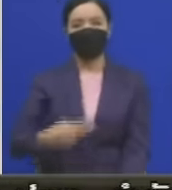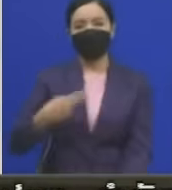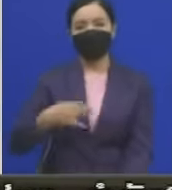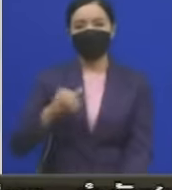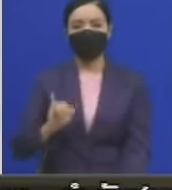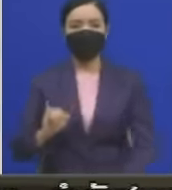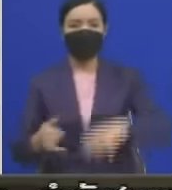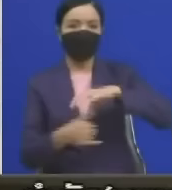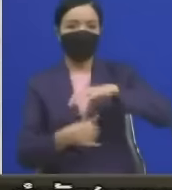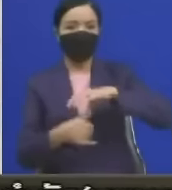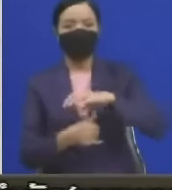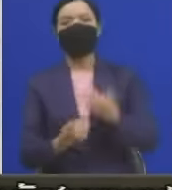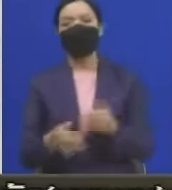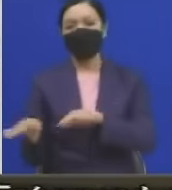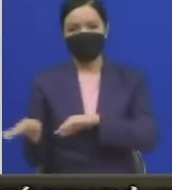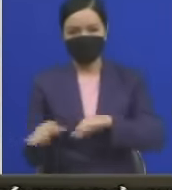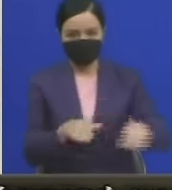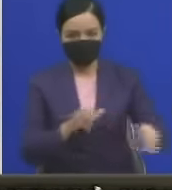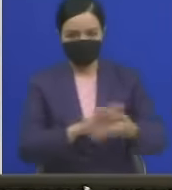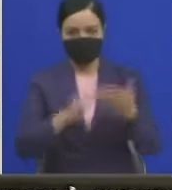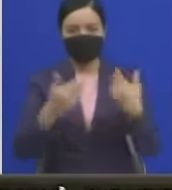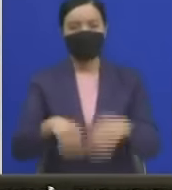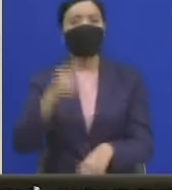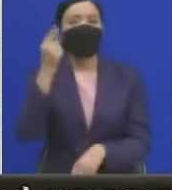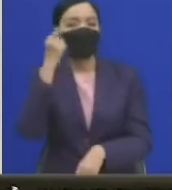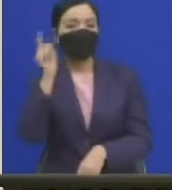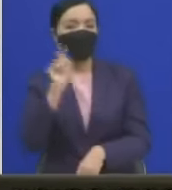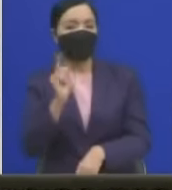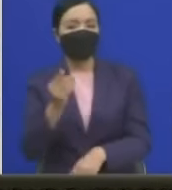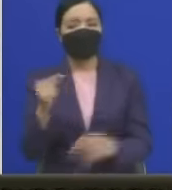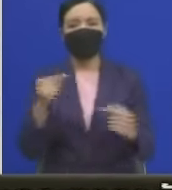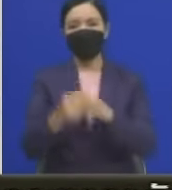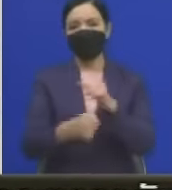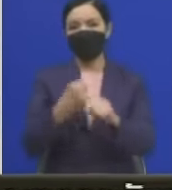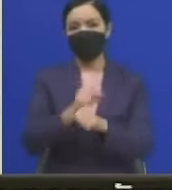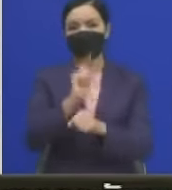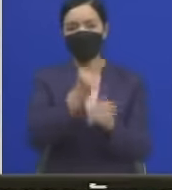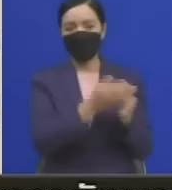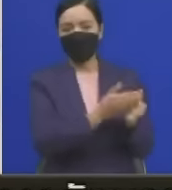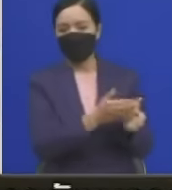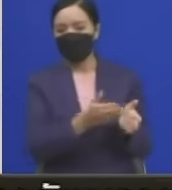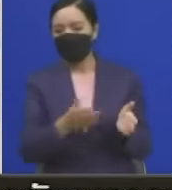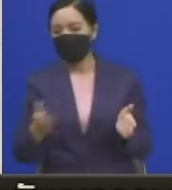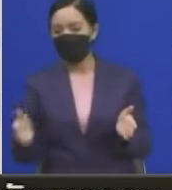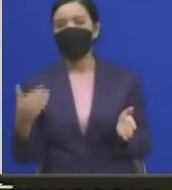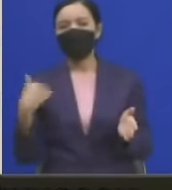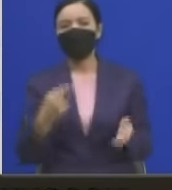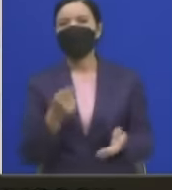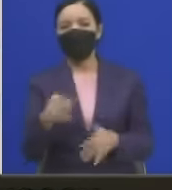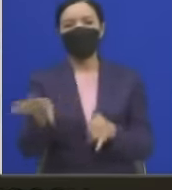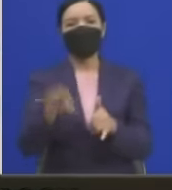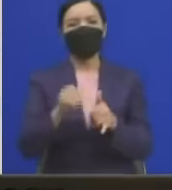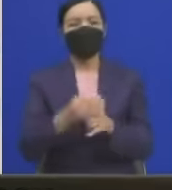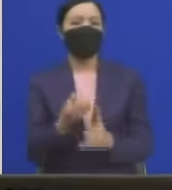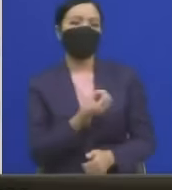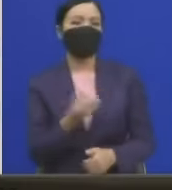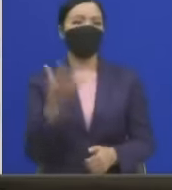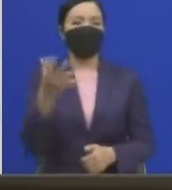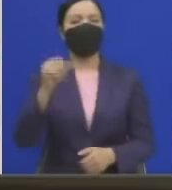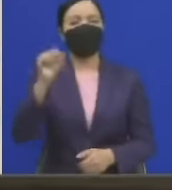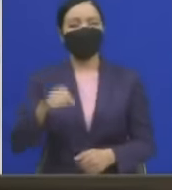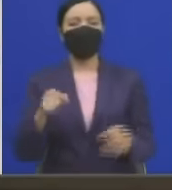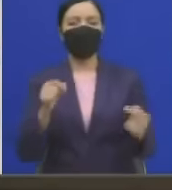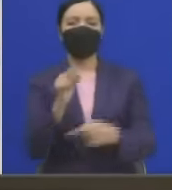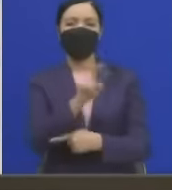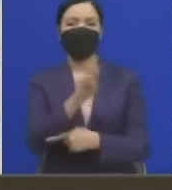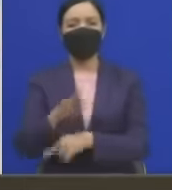ษาตัวที่บ้านเตรียมกันไว้หมดแล้วเพราะคาดการณ์กันไว้พ้นปีใหม่มานะนี่แหละสิ่งที่คาดการณ์ว่าจะมีการติดเชื้อเพิ่มเพราะฉะนั้นระบ